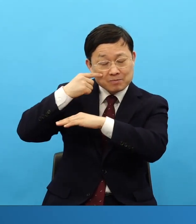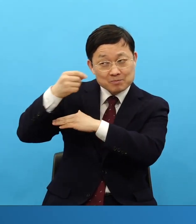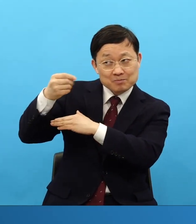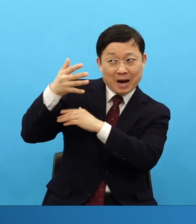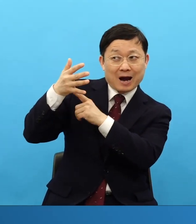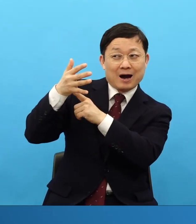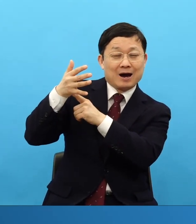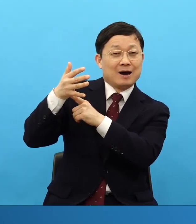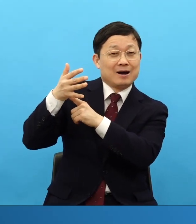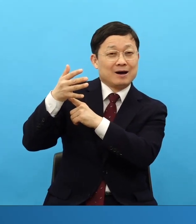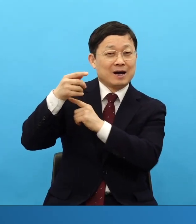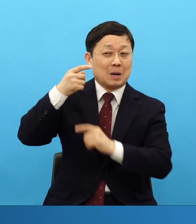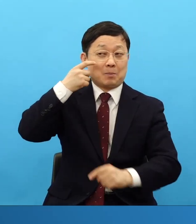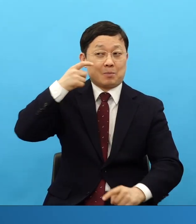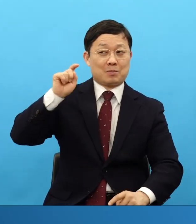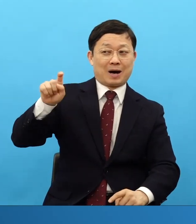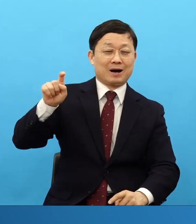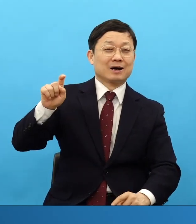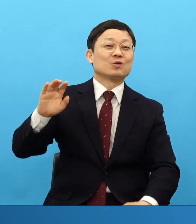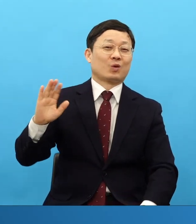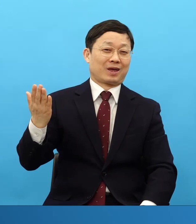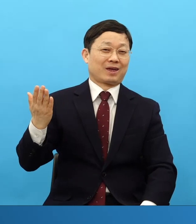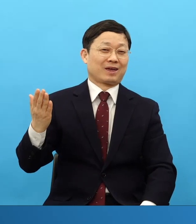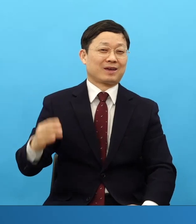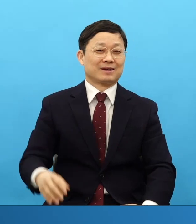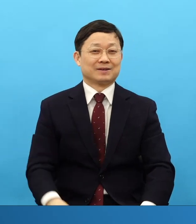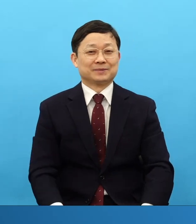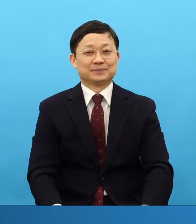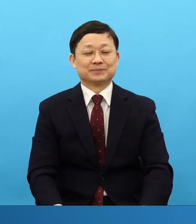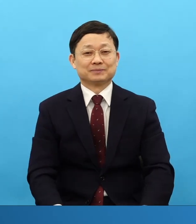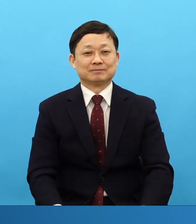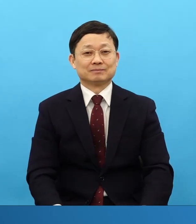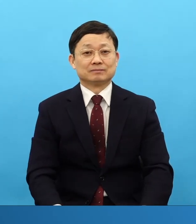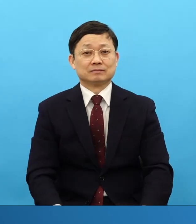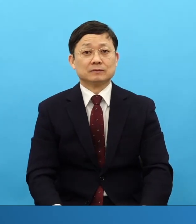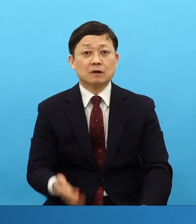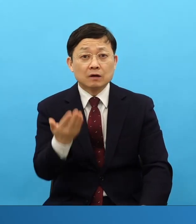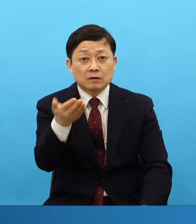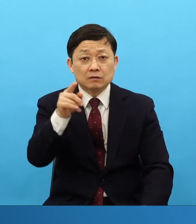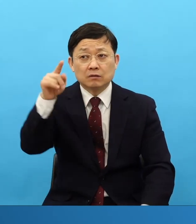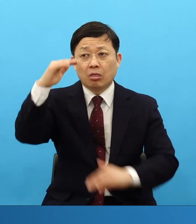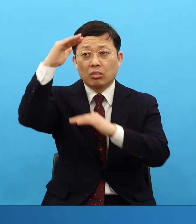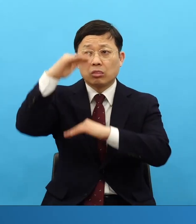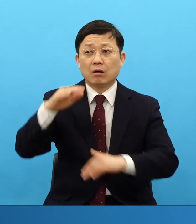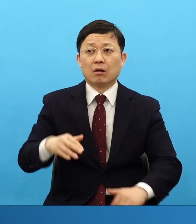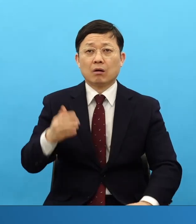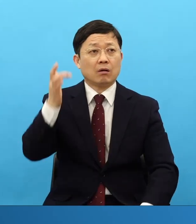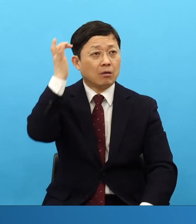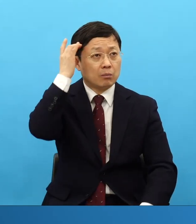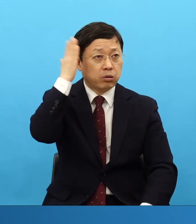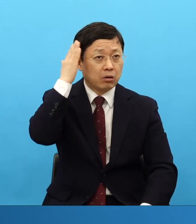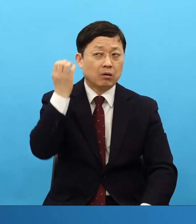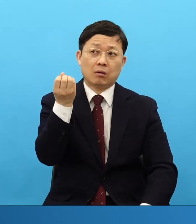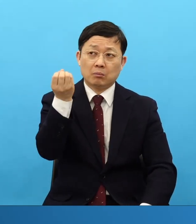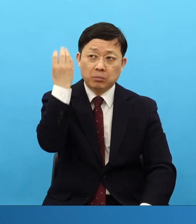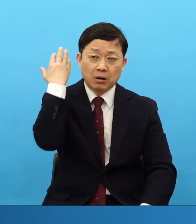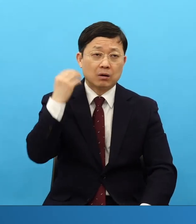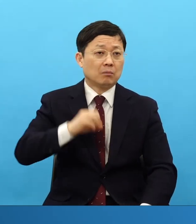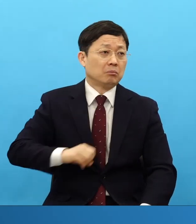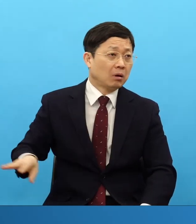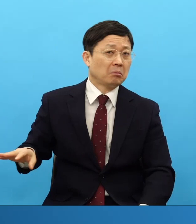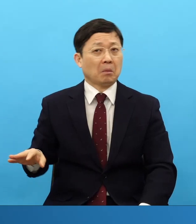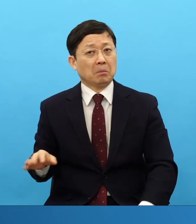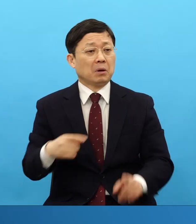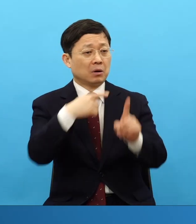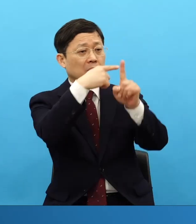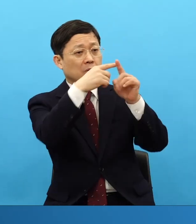have a short conversation or talk about plans, you will see the plan of God. 이게 안 되면요, 중직자들이 교회 모여서 오만대만 짓을 다 해야 돼요.